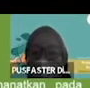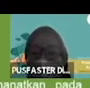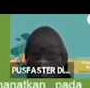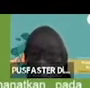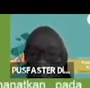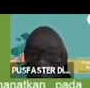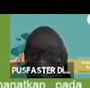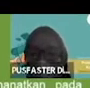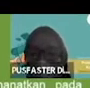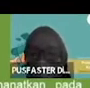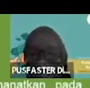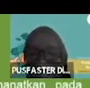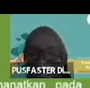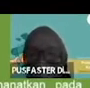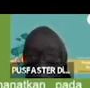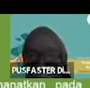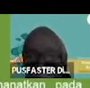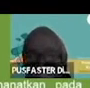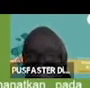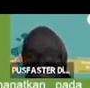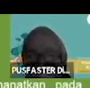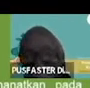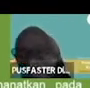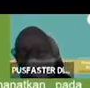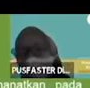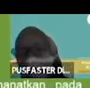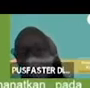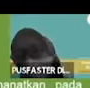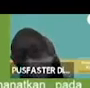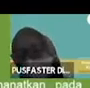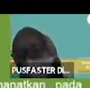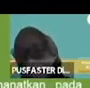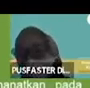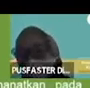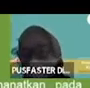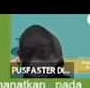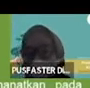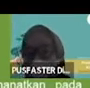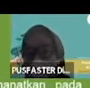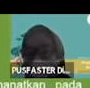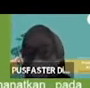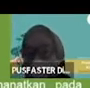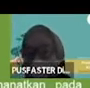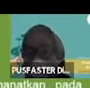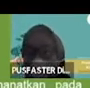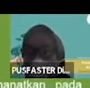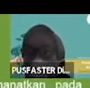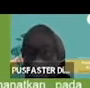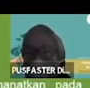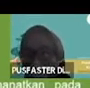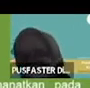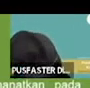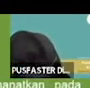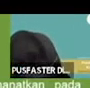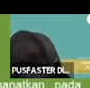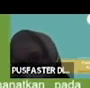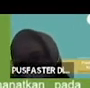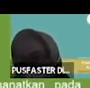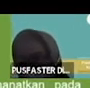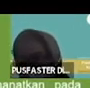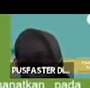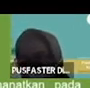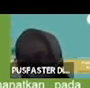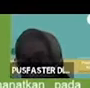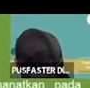itu semua juga diberikan-nya untuk verifikasinya ke lembaga sertifikasi buka di kami hamil hanya kalau sudah selesai